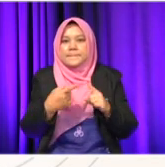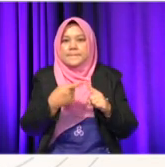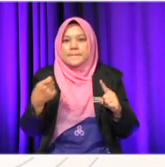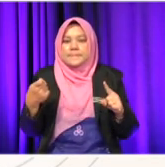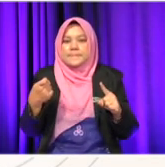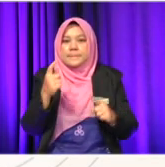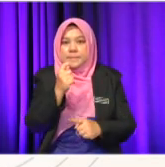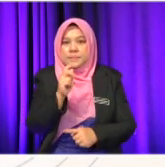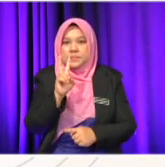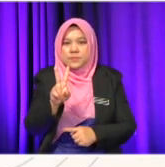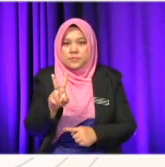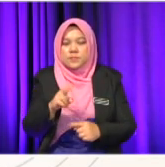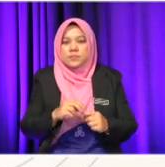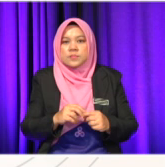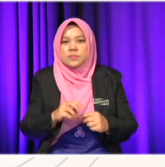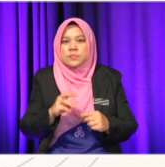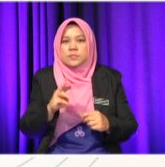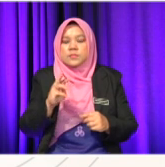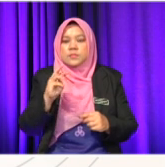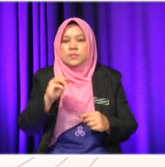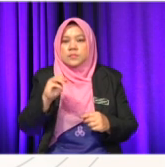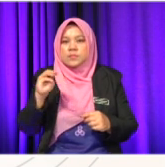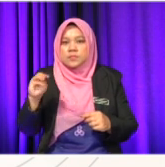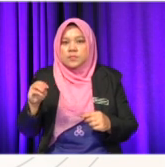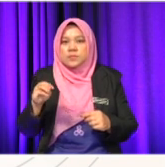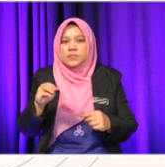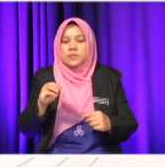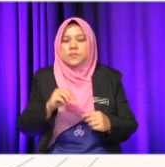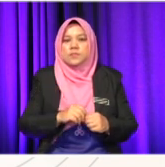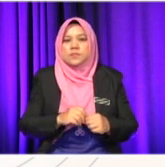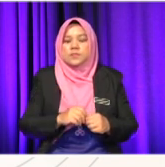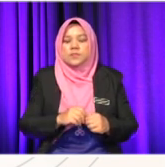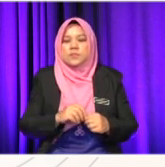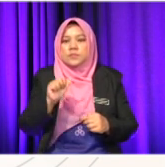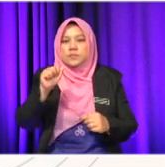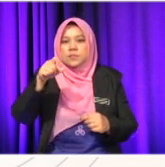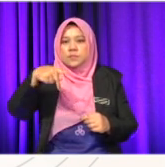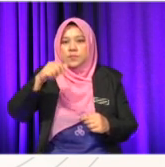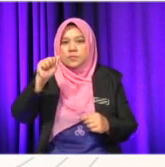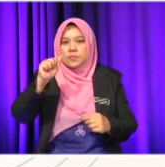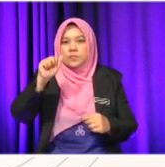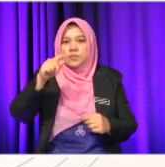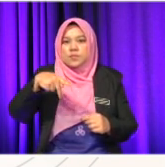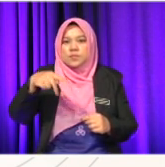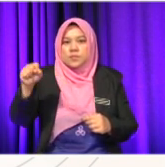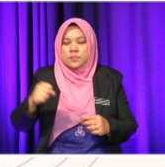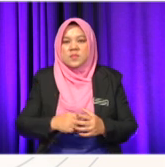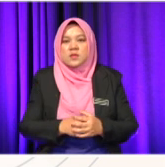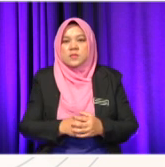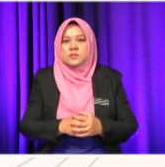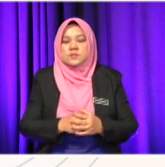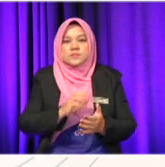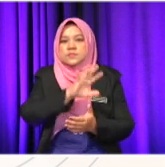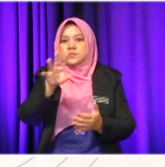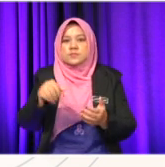television boleh dari media sosial boleh dari aplikasi mudah Ali ataupun papan iklan elektronik Ini semua adalah